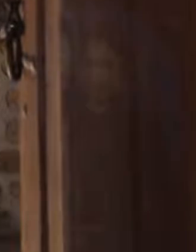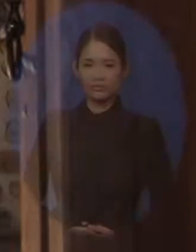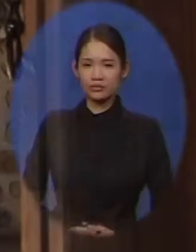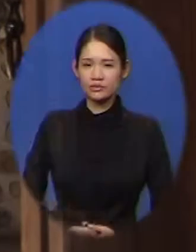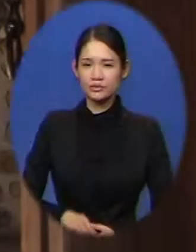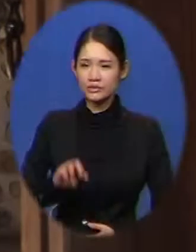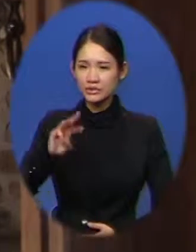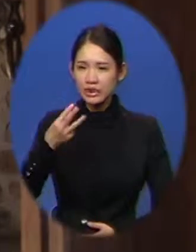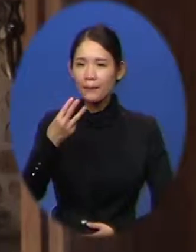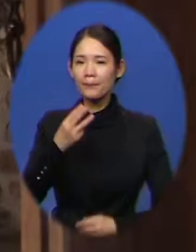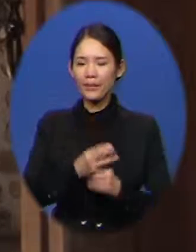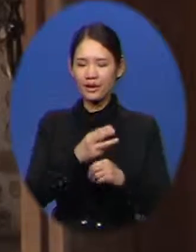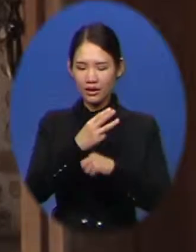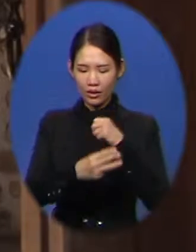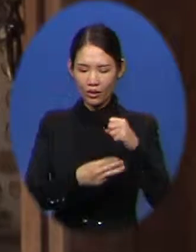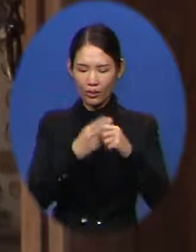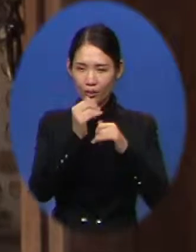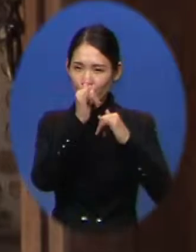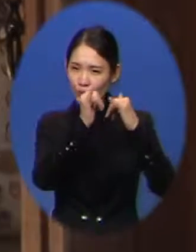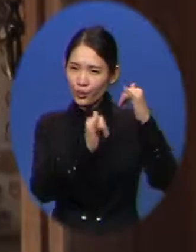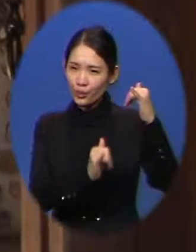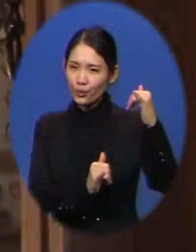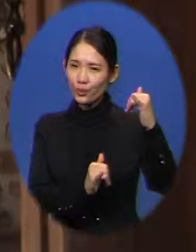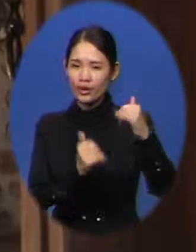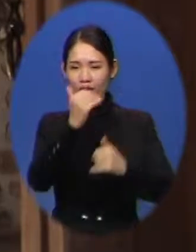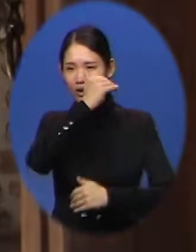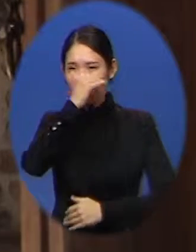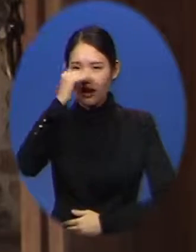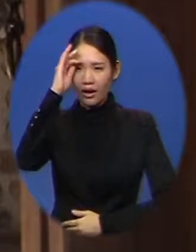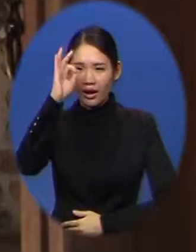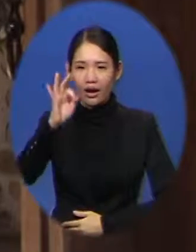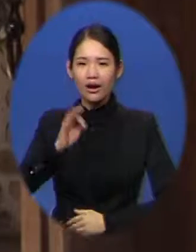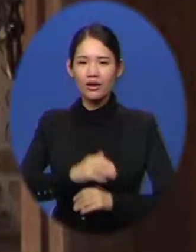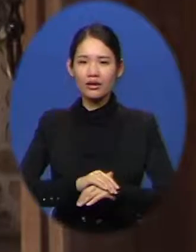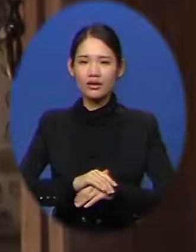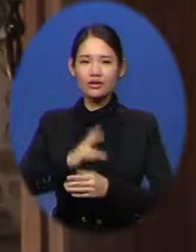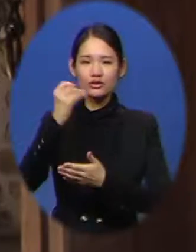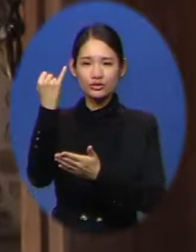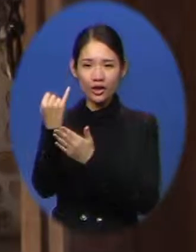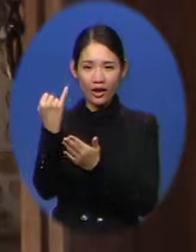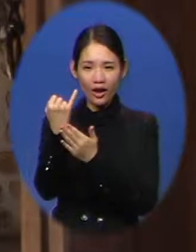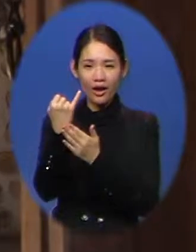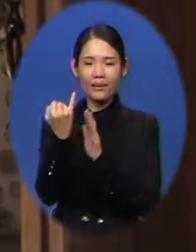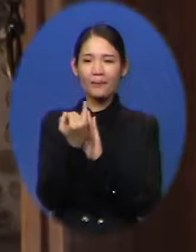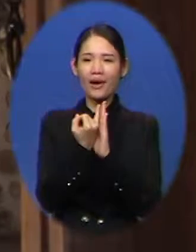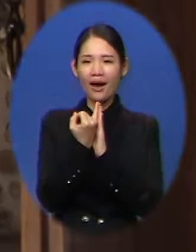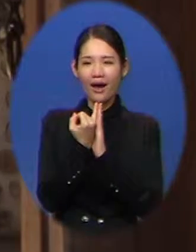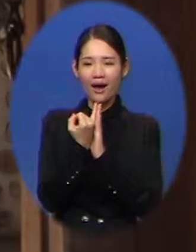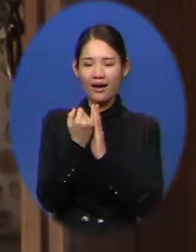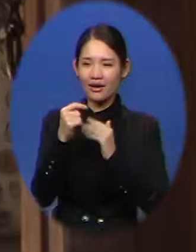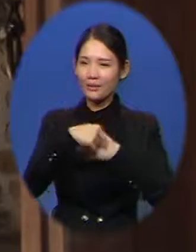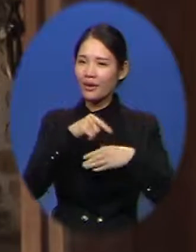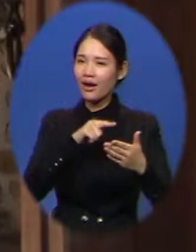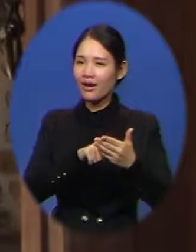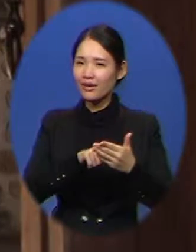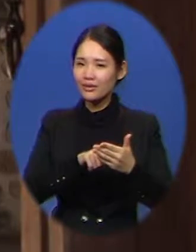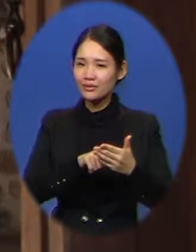300년의 역사를 지닌 고택을 둘러보며 안주인인 여성을 배려한 마음을 엿볼 수 있었습니다.